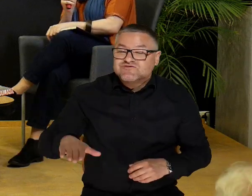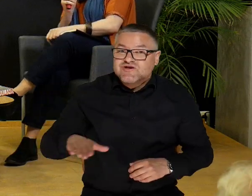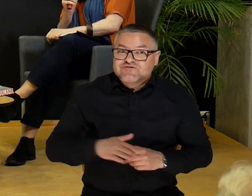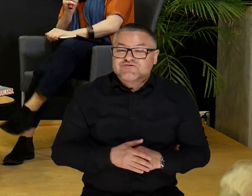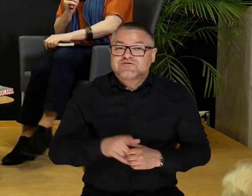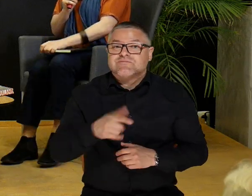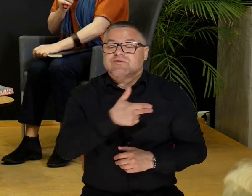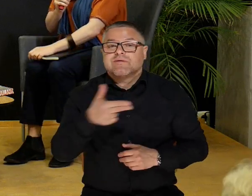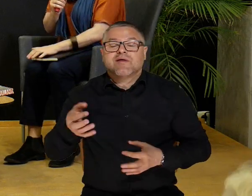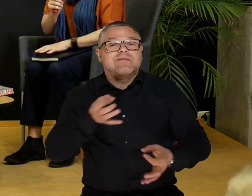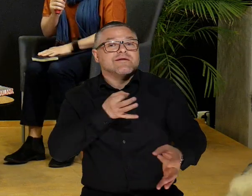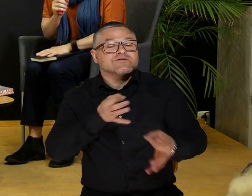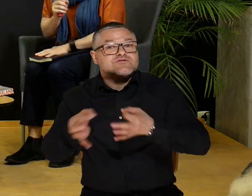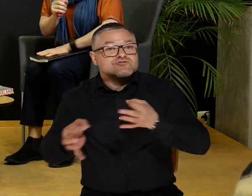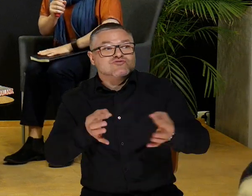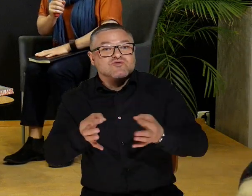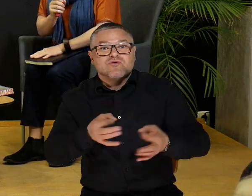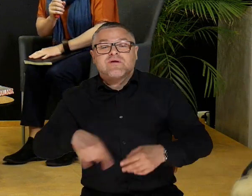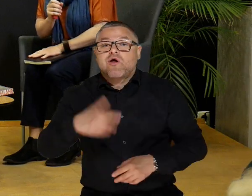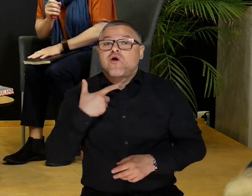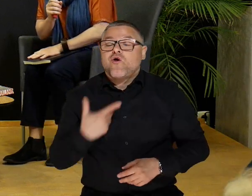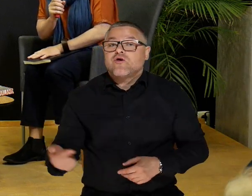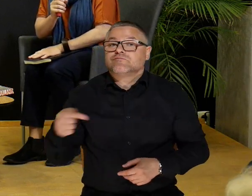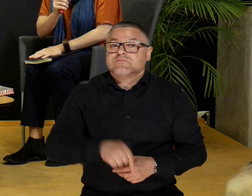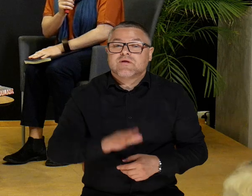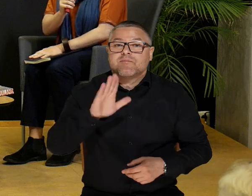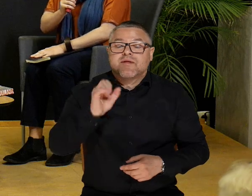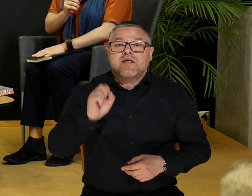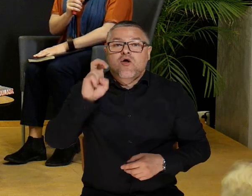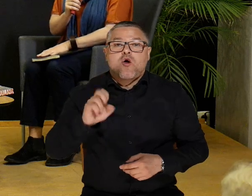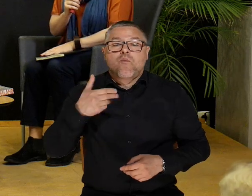W ujęciu historycznym naszymi gośćmi będą Beata